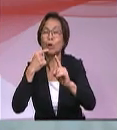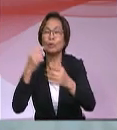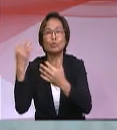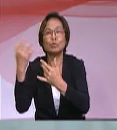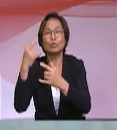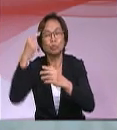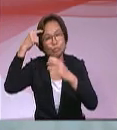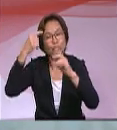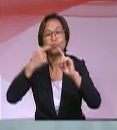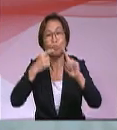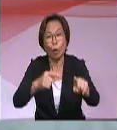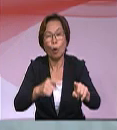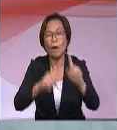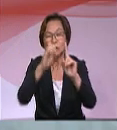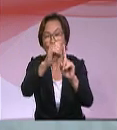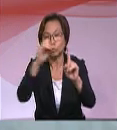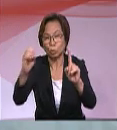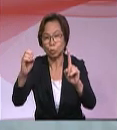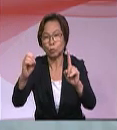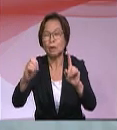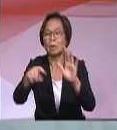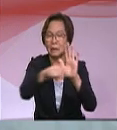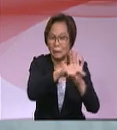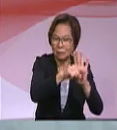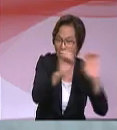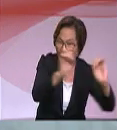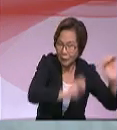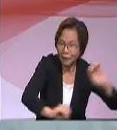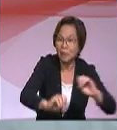keputusan. Jadi 100 individu adalah negatif dan